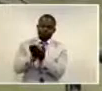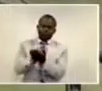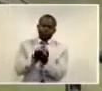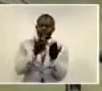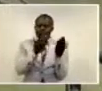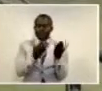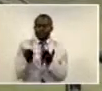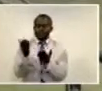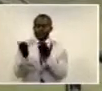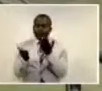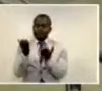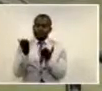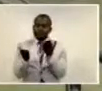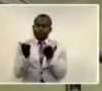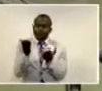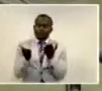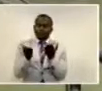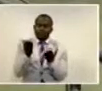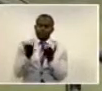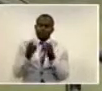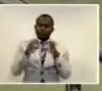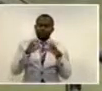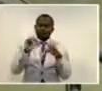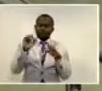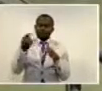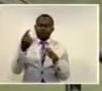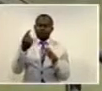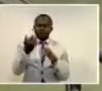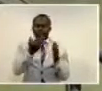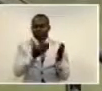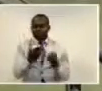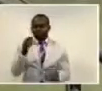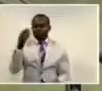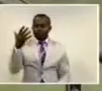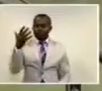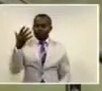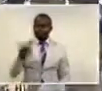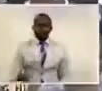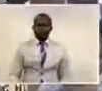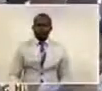byibuze icyiciro cya mbere tube twakiriye bitanu